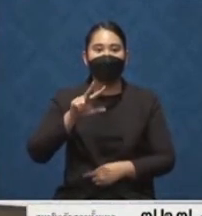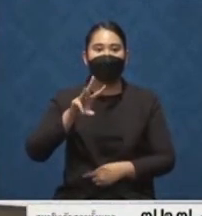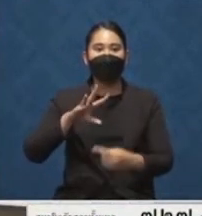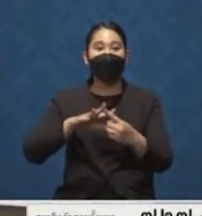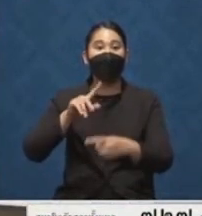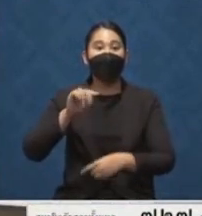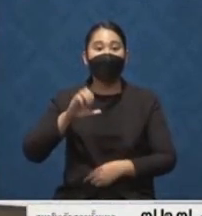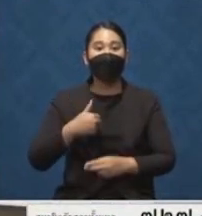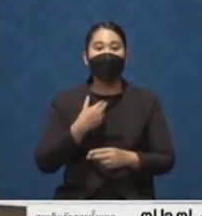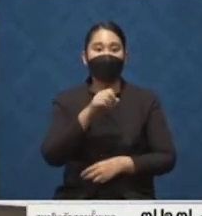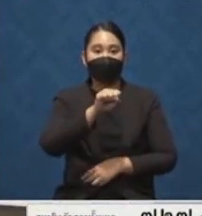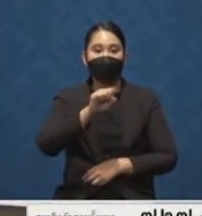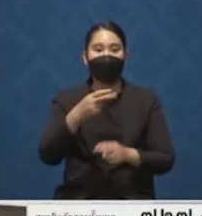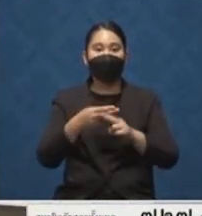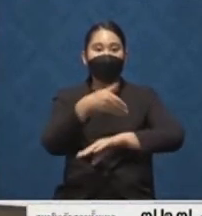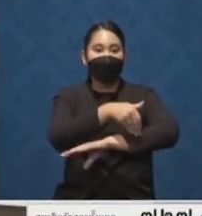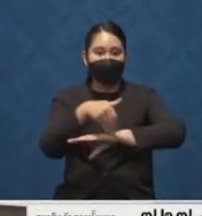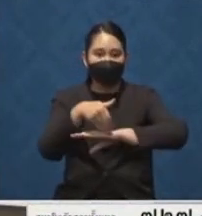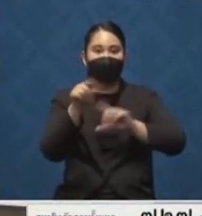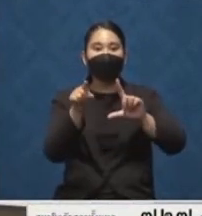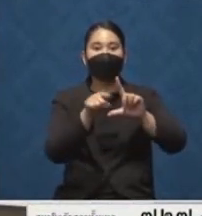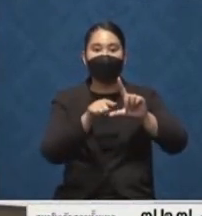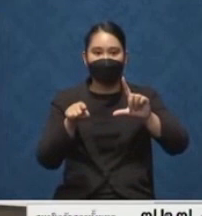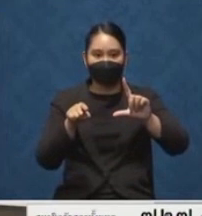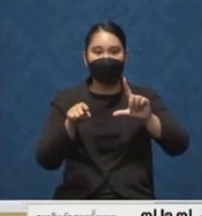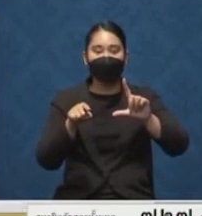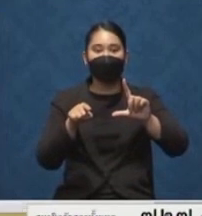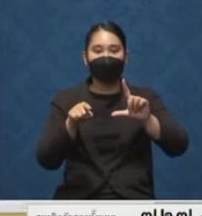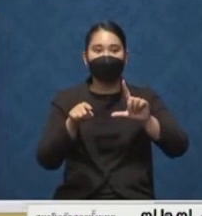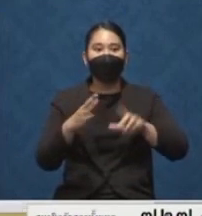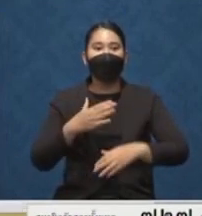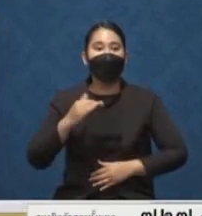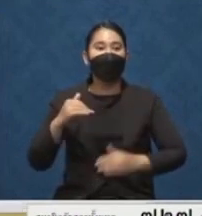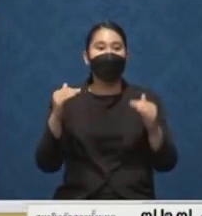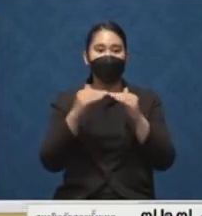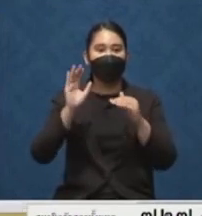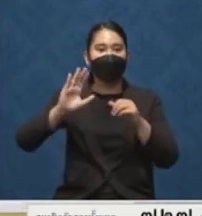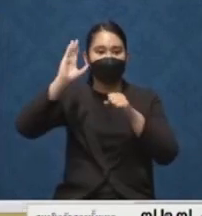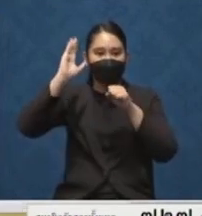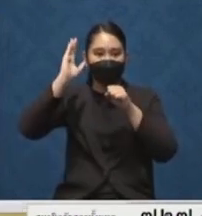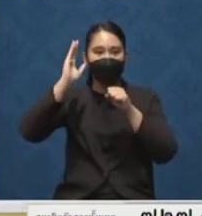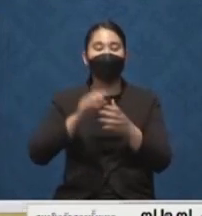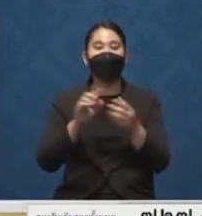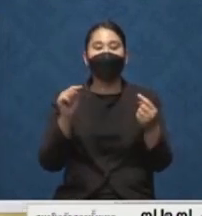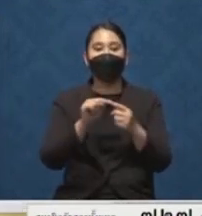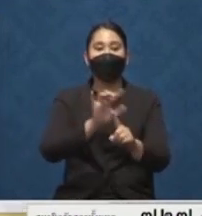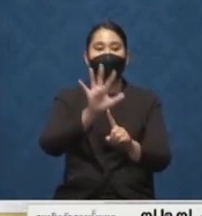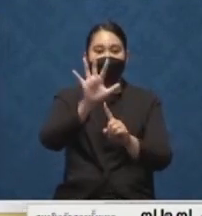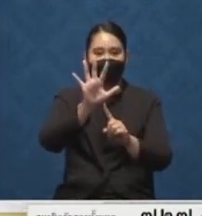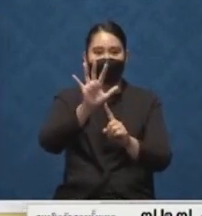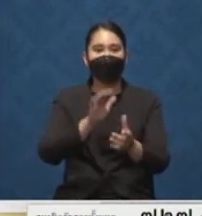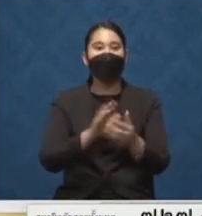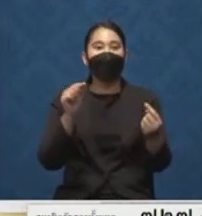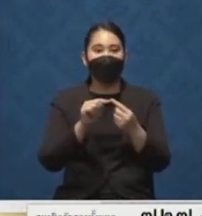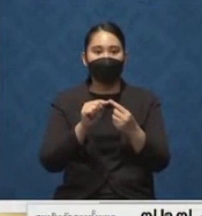ายชื่อพรรคก้าวไกลในฐานะสมาชิกรัฐสภาขอใช้สิทธิ์ประท้วงท่านประธานตามข้อบังคับข้อที่5ครับเรื่อง